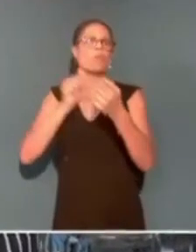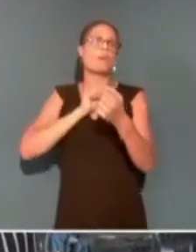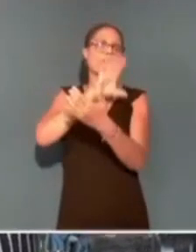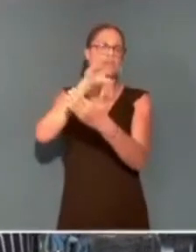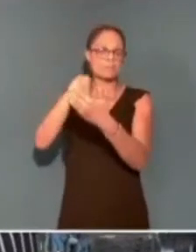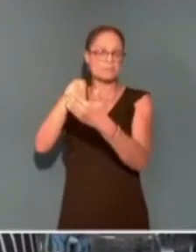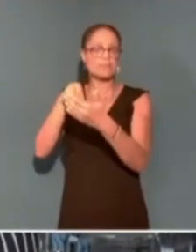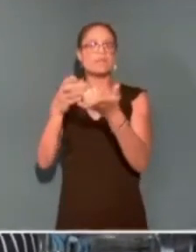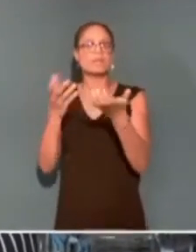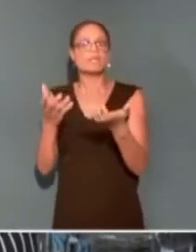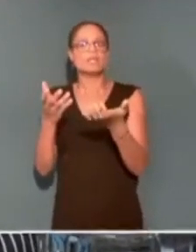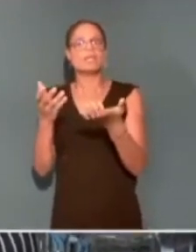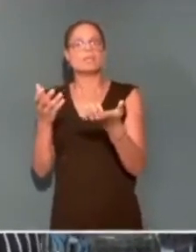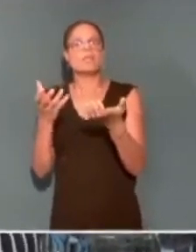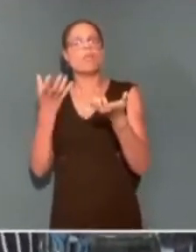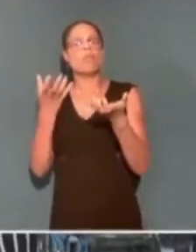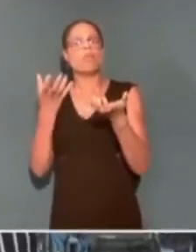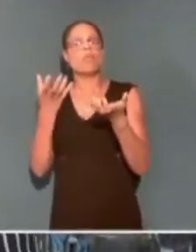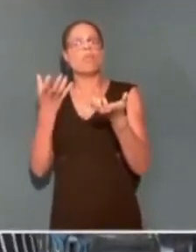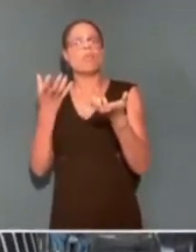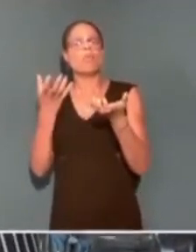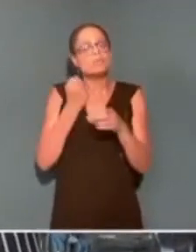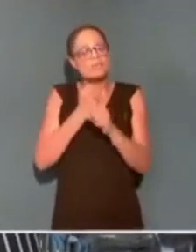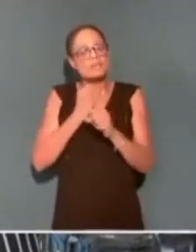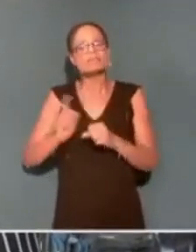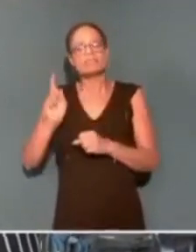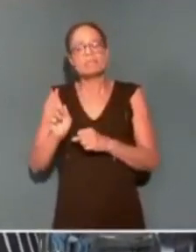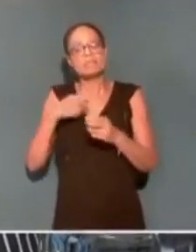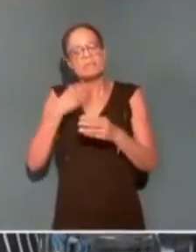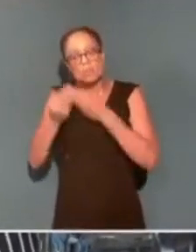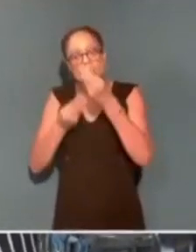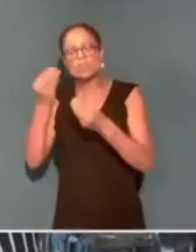j'ai tenu à être dans tous les groupes de travail pour être présent, pour pouvoir apporter pour mes collègues de mon groupe. J'en ai fini.